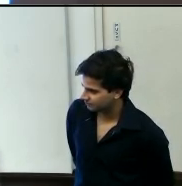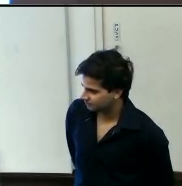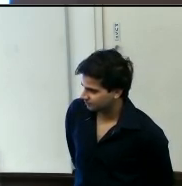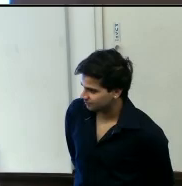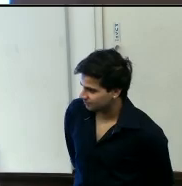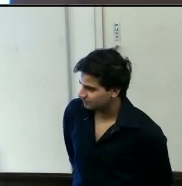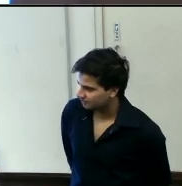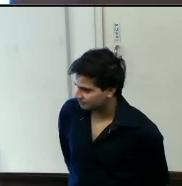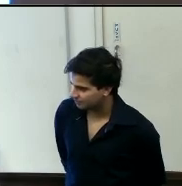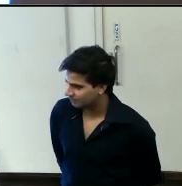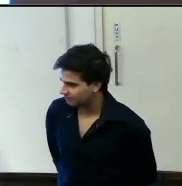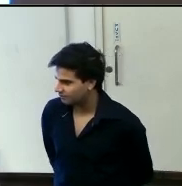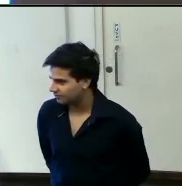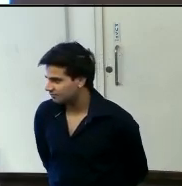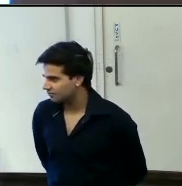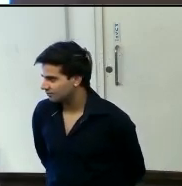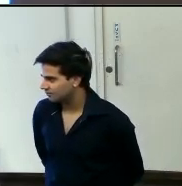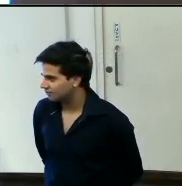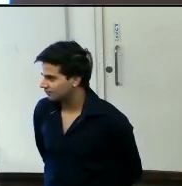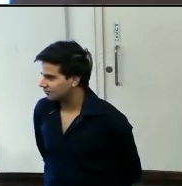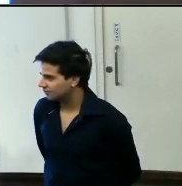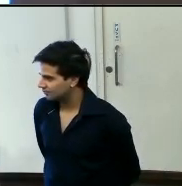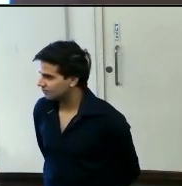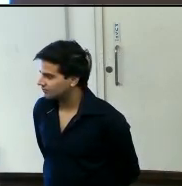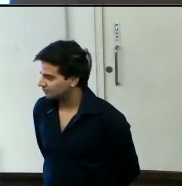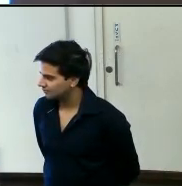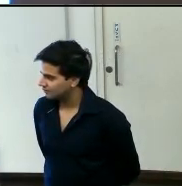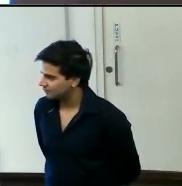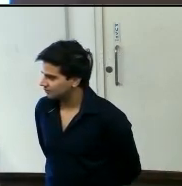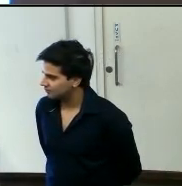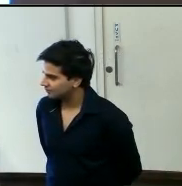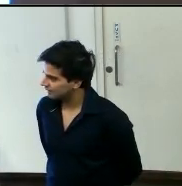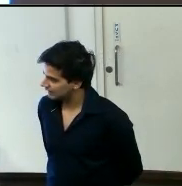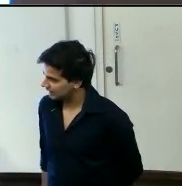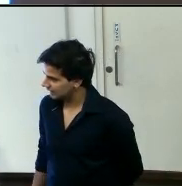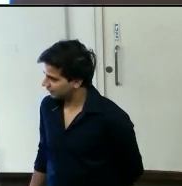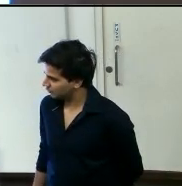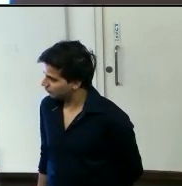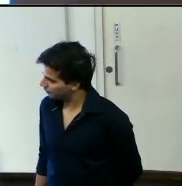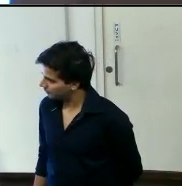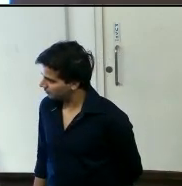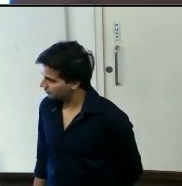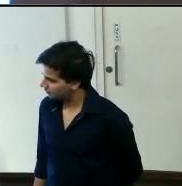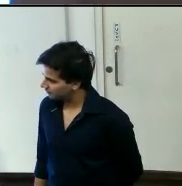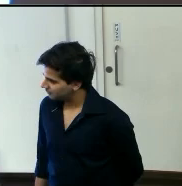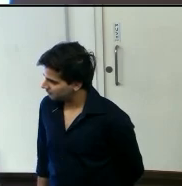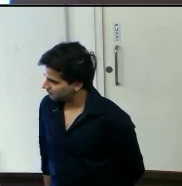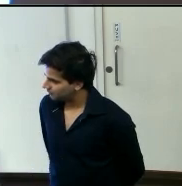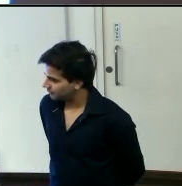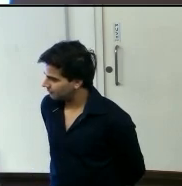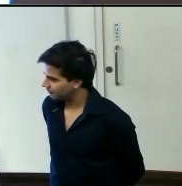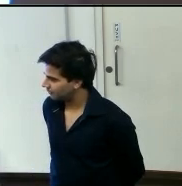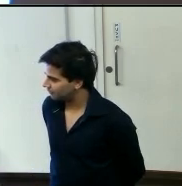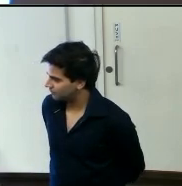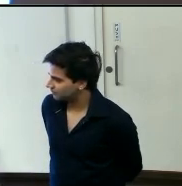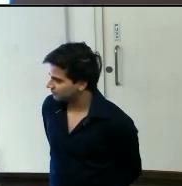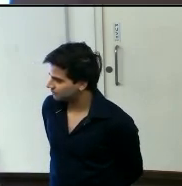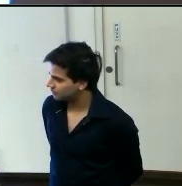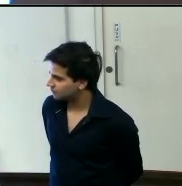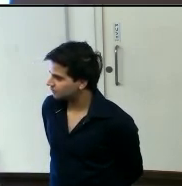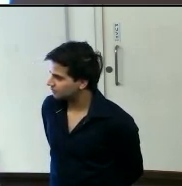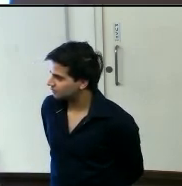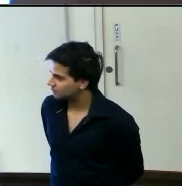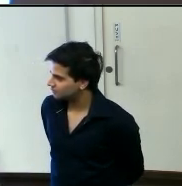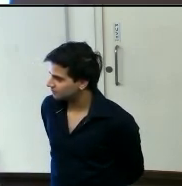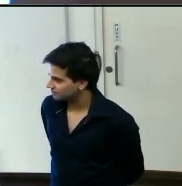ಥರದ್ದು ಕೃತಿಗಳು ಸಾಧ್ಯ ಆಗುತ್ತೆ. ನನಗೂ ಕೂಡ ಸುಮಾರು 8-10 ವರ್ಷ ಆದಮೇಲೆ ಅಲ್ಲಿಂದ ಹೊರಬರೋದಕ್ಕೆ ಸಾಧ್ಯ ಆಯಿತು. ಇಲ್ಲಾಂದ್ರೆ ಅಲ್ಲಿ ನಂತರ